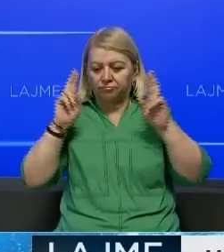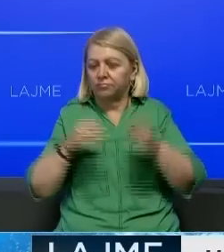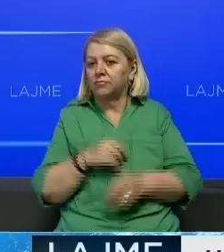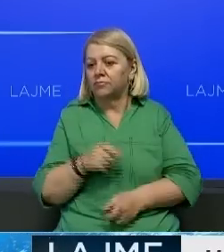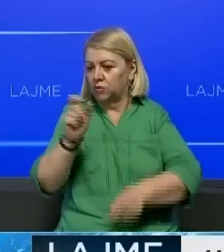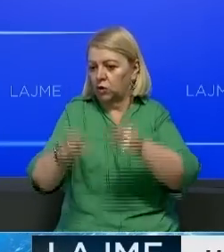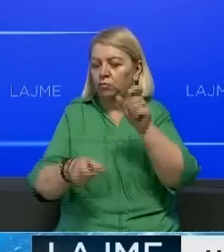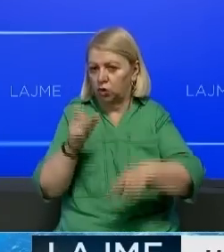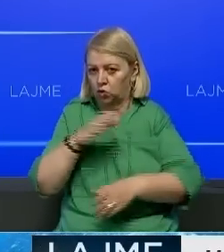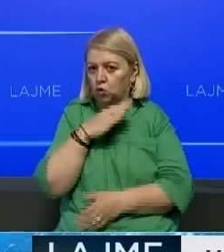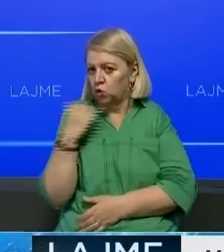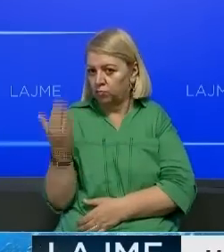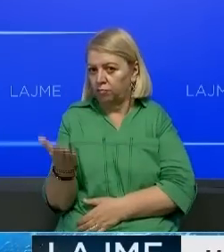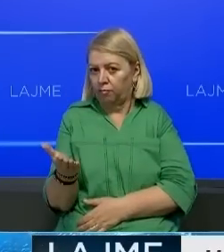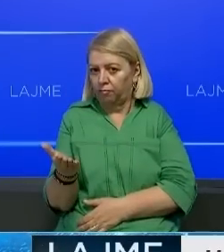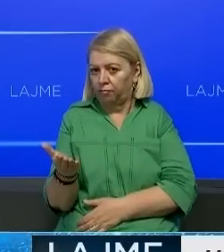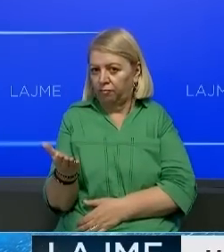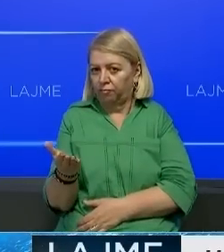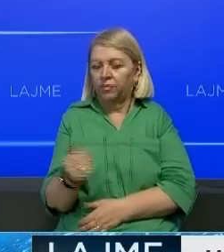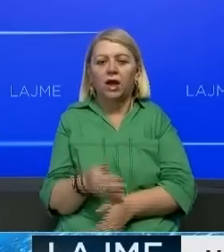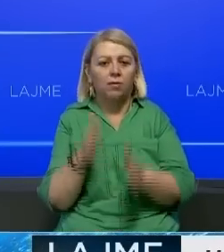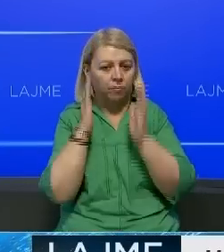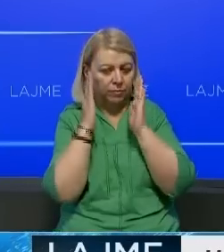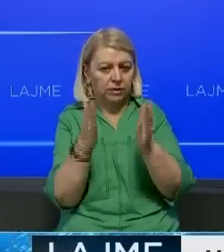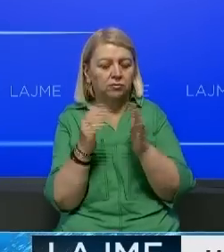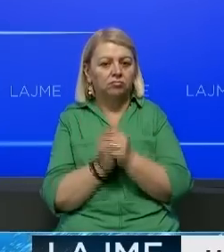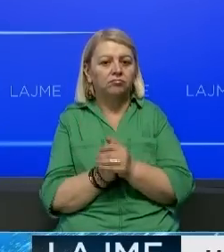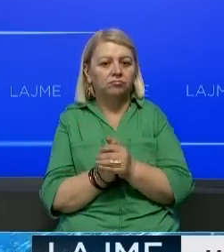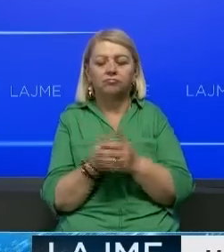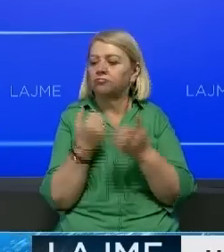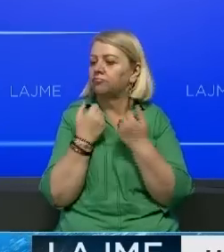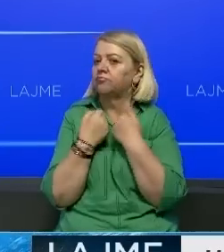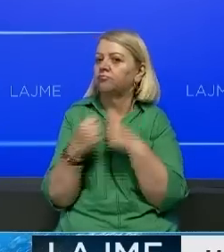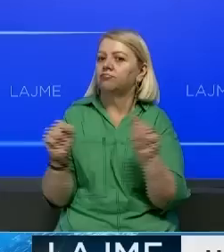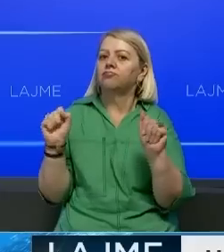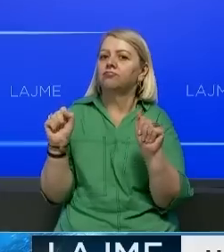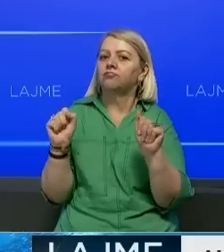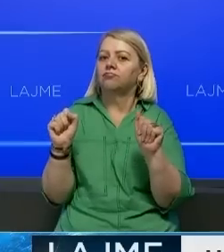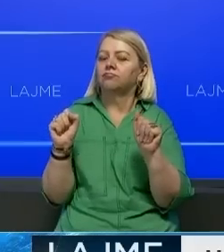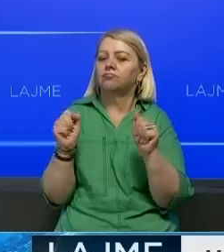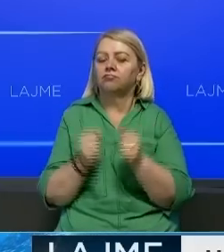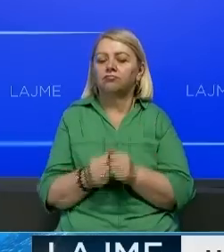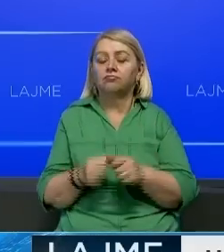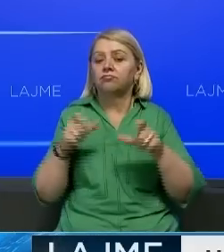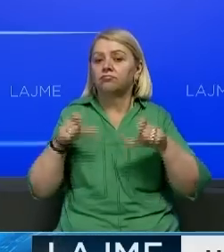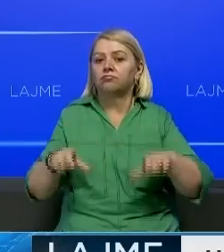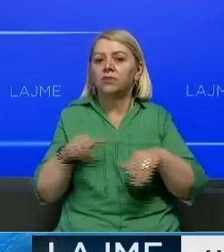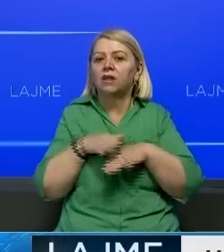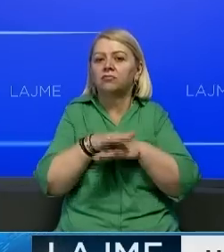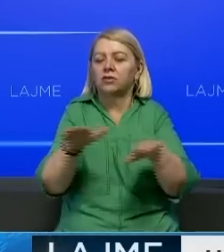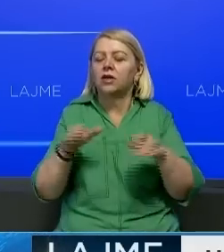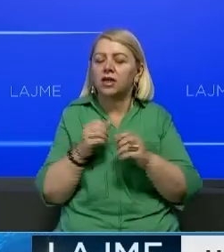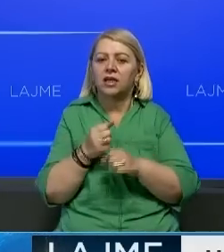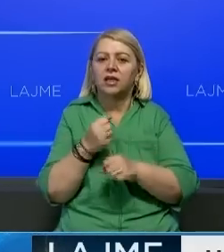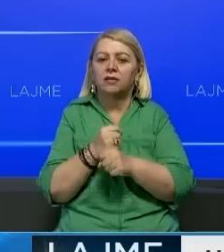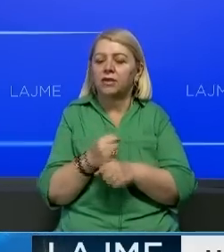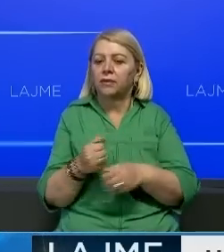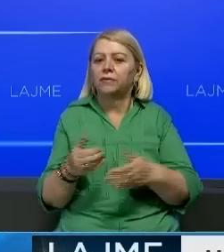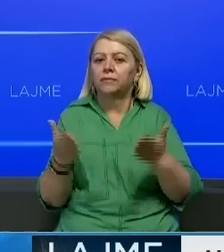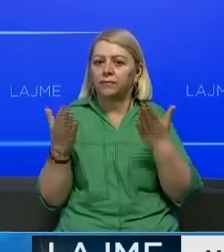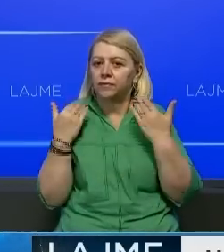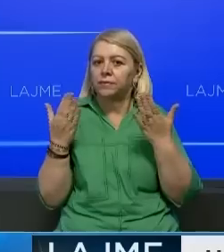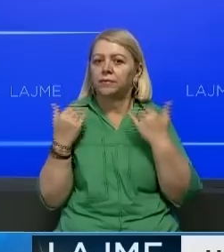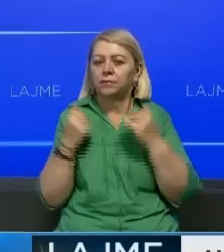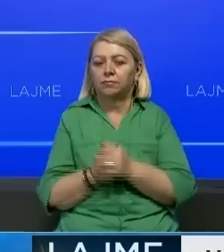qytetarë, po besoj që ata kanë fituat lirinë e plotë që të drejtohen pishinës të Gërmisë dhe të freskohen pa